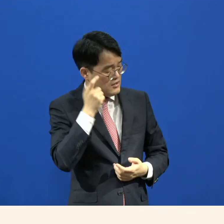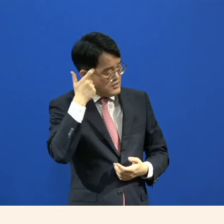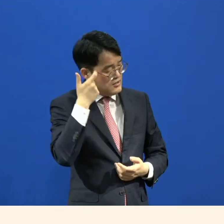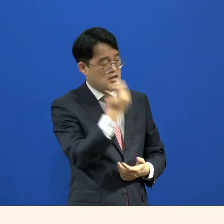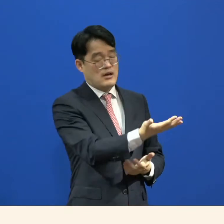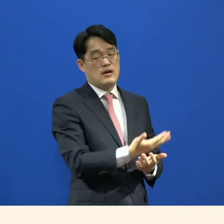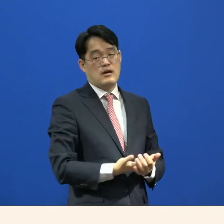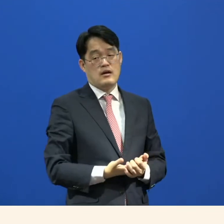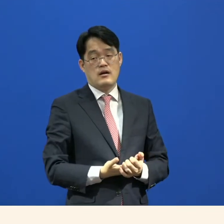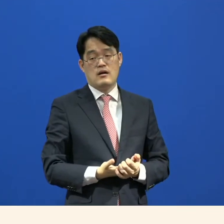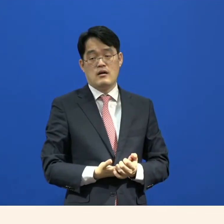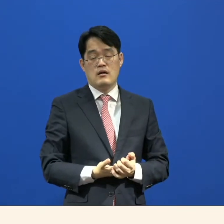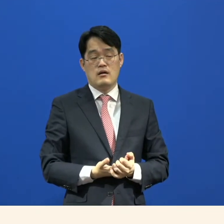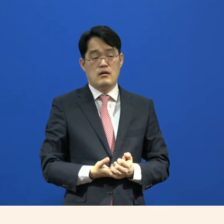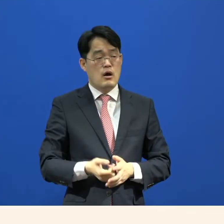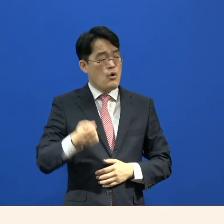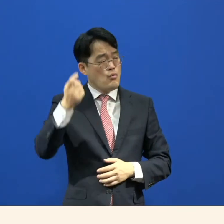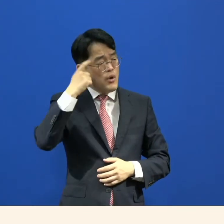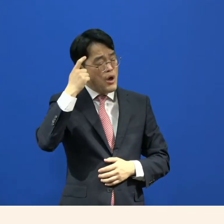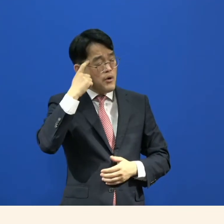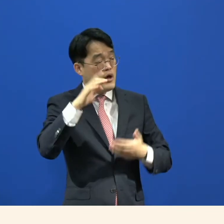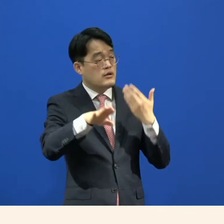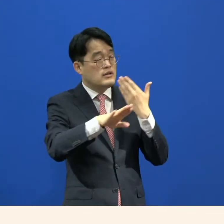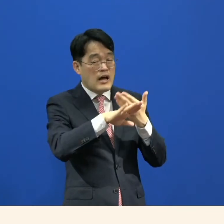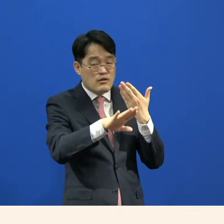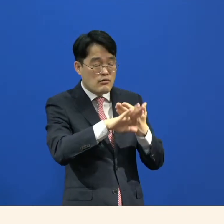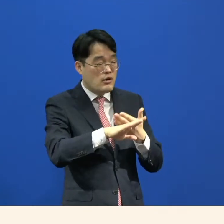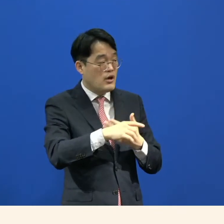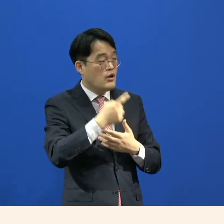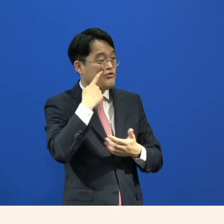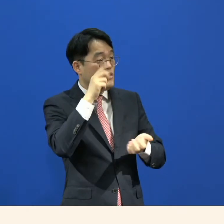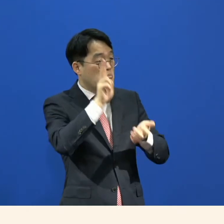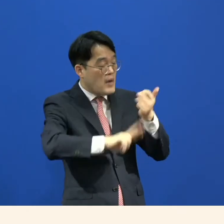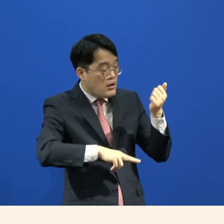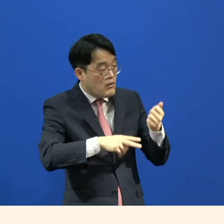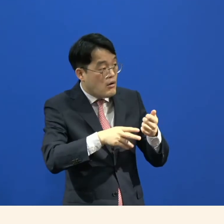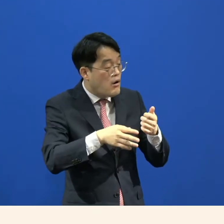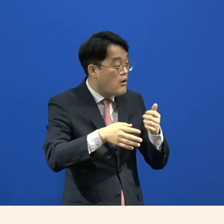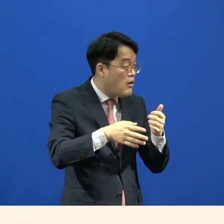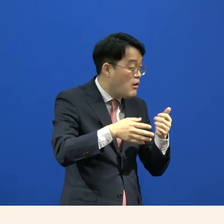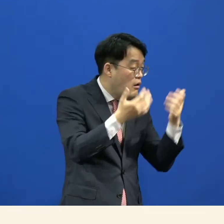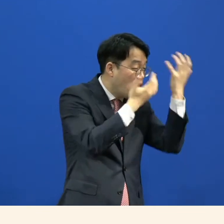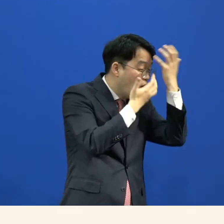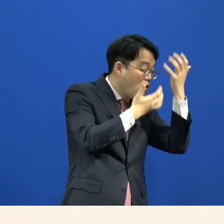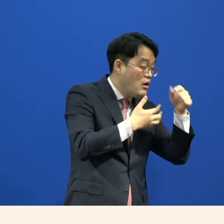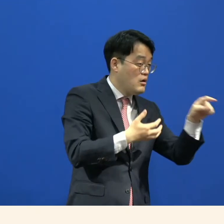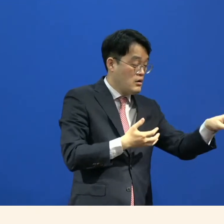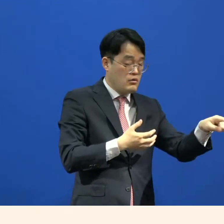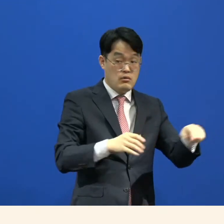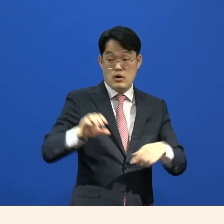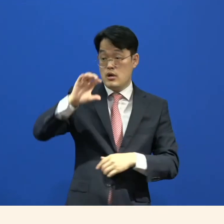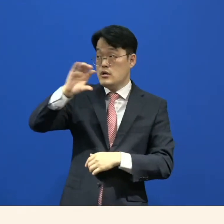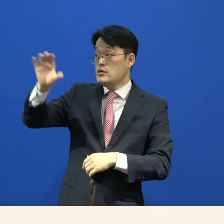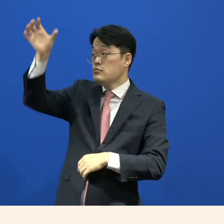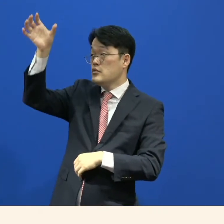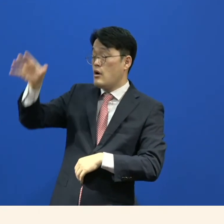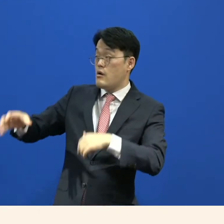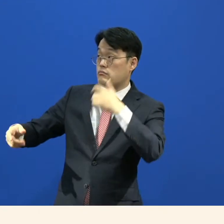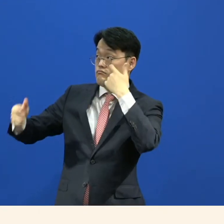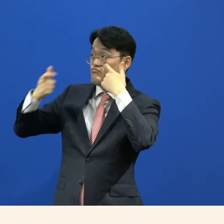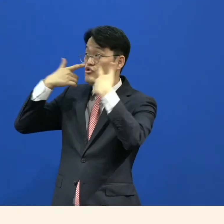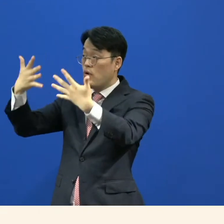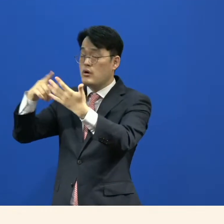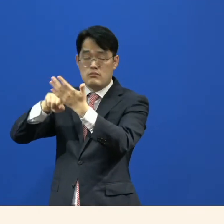왜 엉뚱한 것에 너희들의 눈이 팔려서 이 십자가가 너희 눈앞에 밝히 보이고 있는데 그걸 모르고